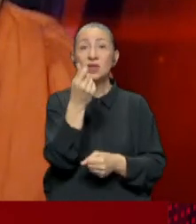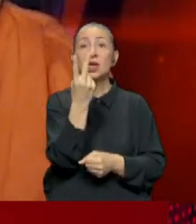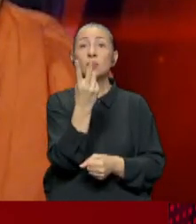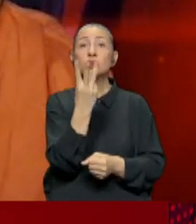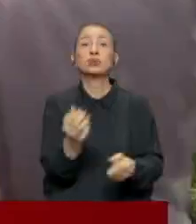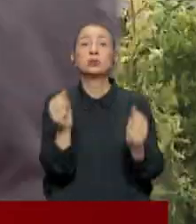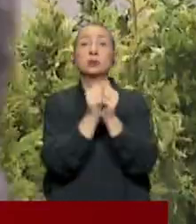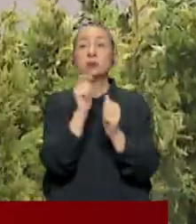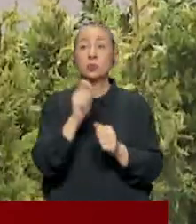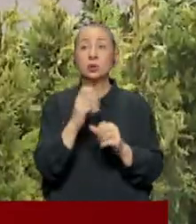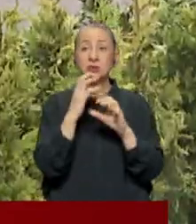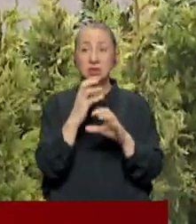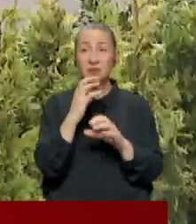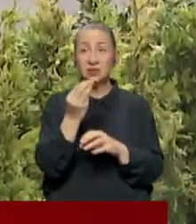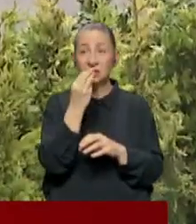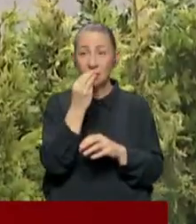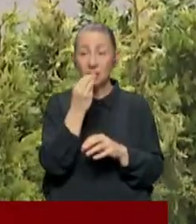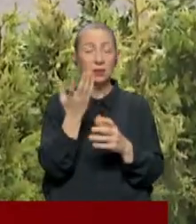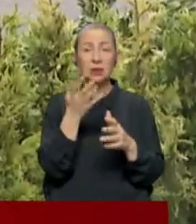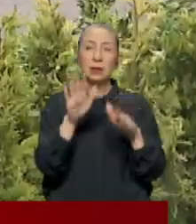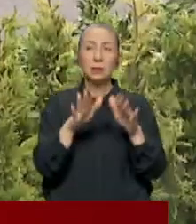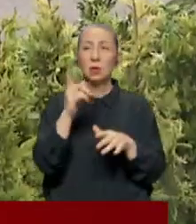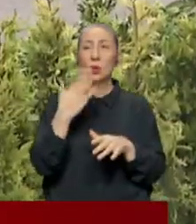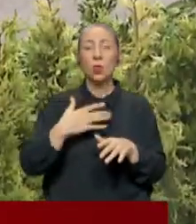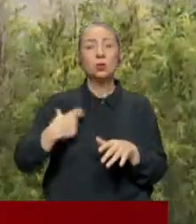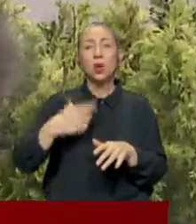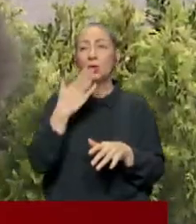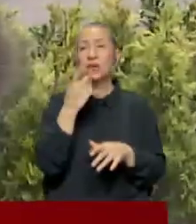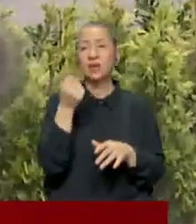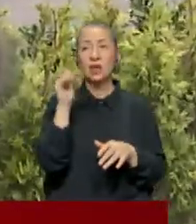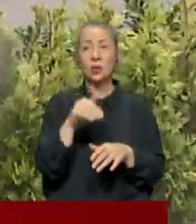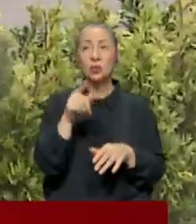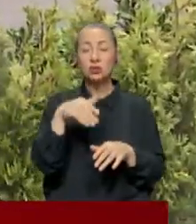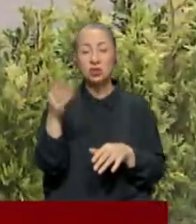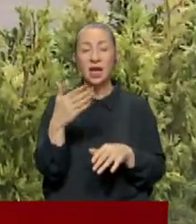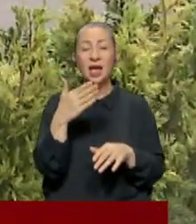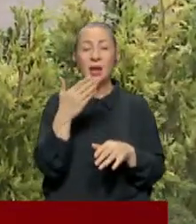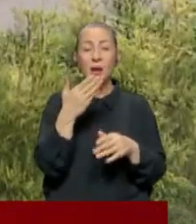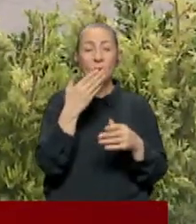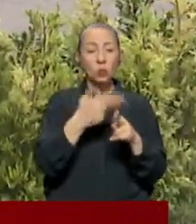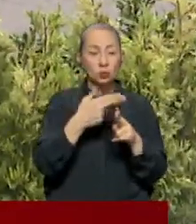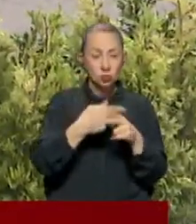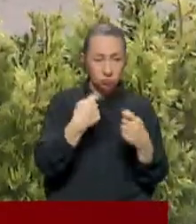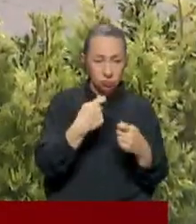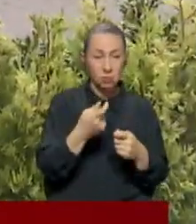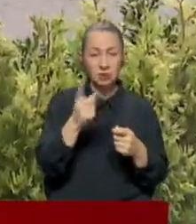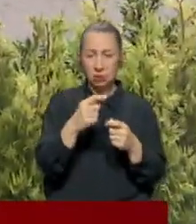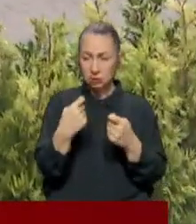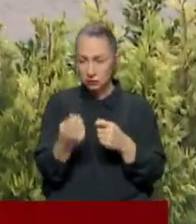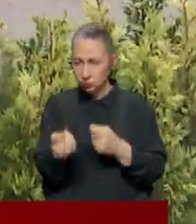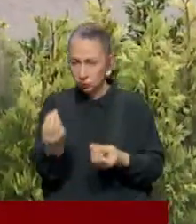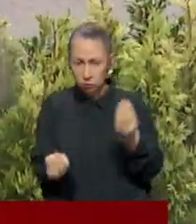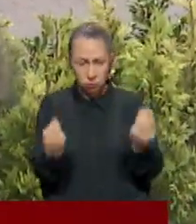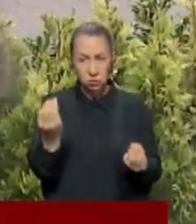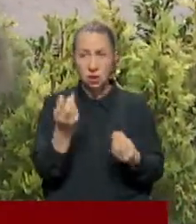3'e katlıyorlar. Servis, yemek vesaire neredeyse bir özel okul fiyatına geliyor. Onun haricinde de işte etüt giderleri, farklı giderler de çıkıyor ara sıra.